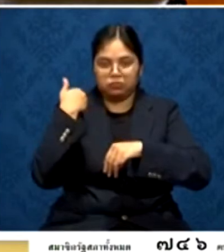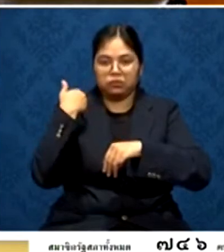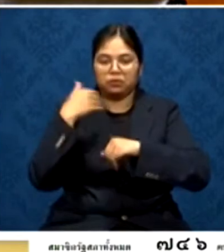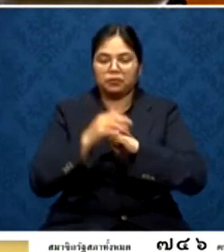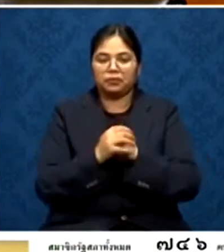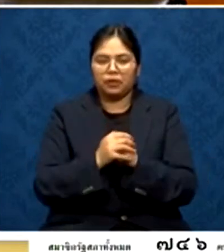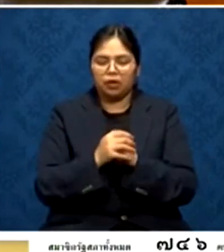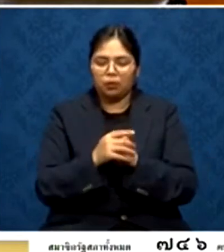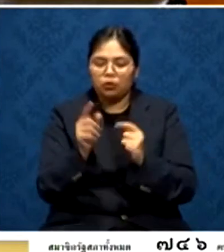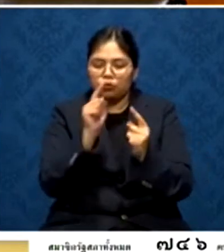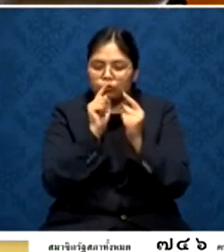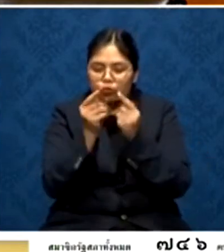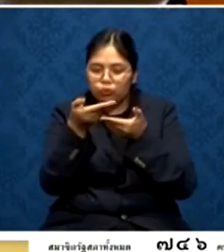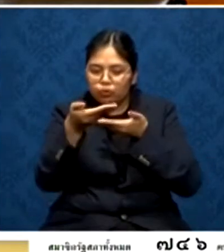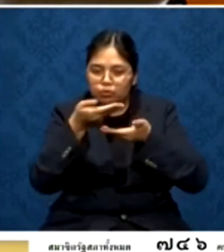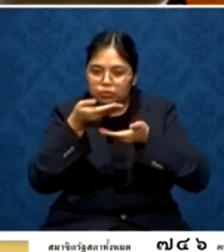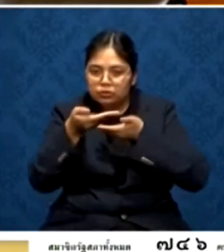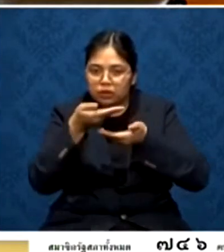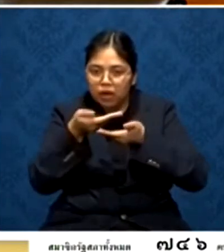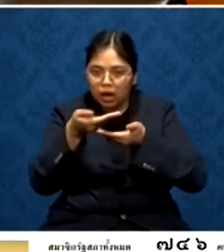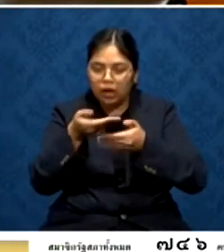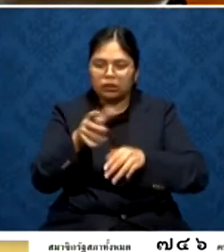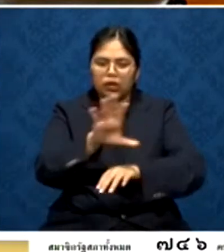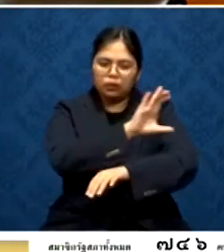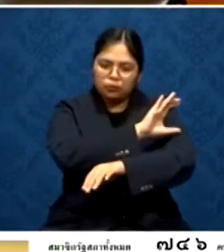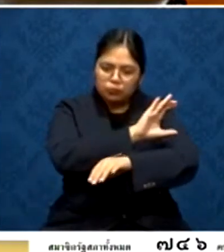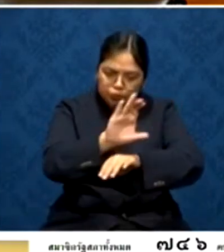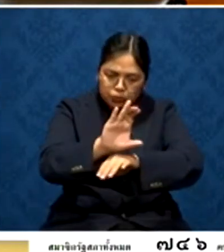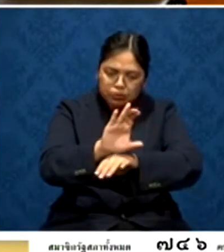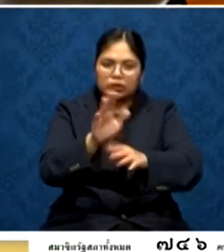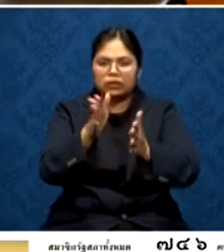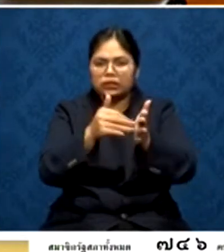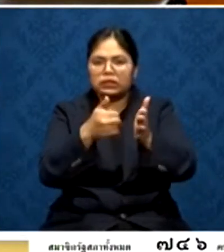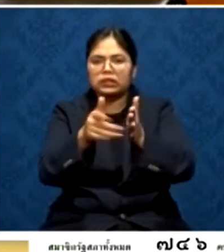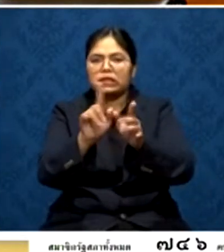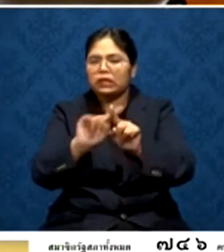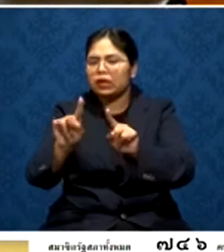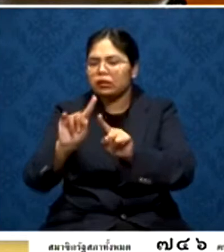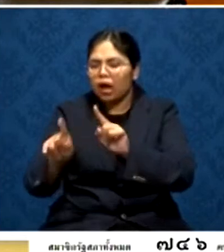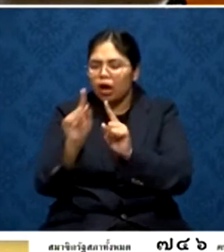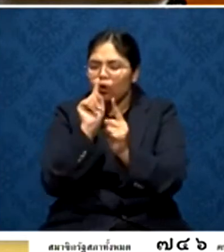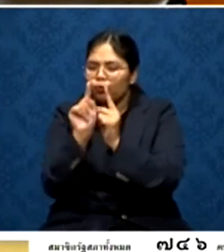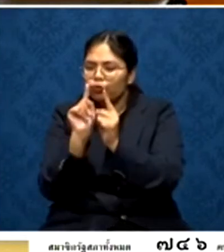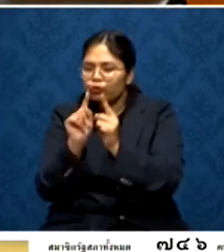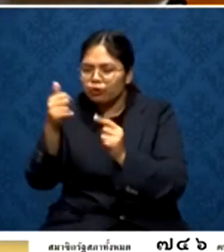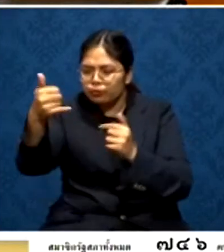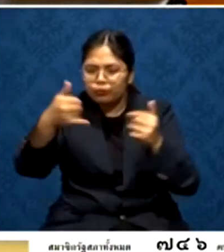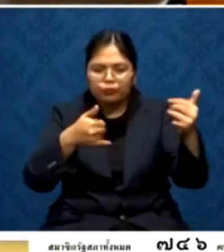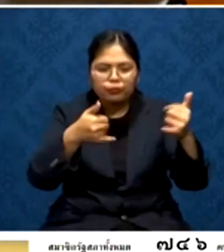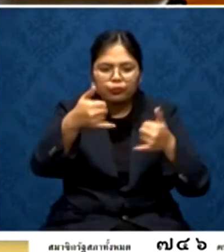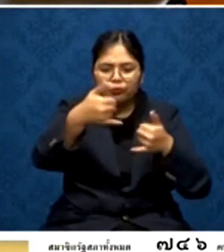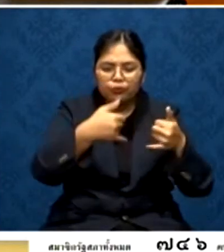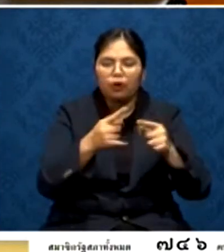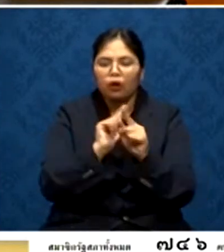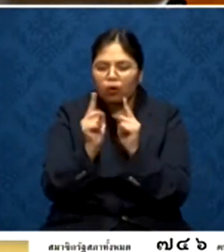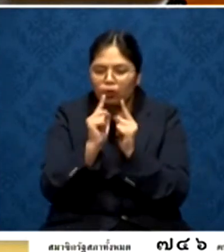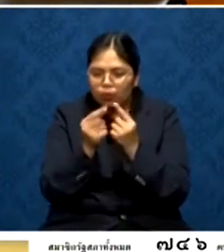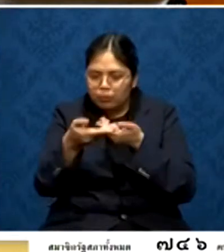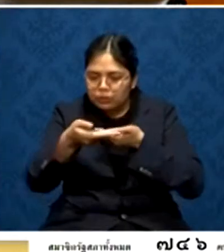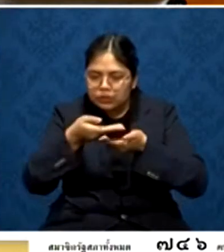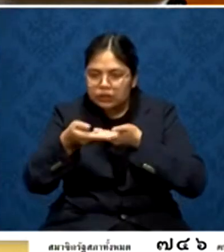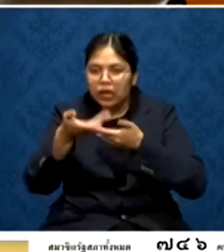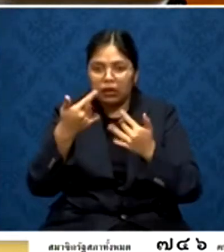ากับผู้เกี่ยวข้องแต่ละเส้นทางและต้องใช้เวลาในการทำให้ระบบการเก็บค่าโดยส